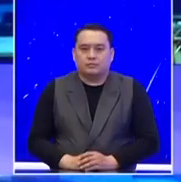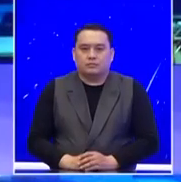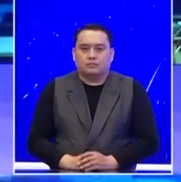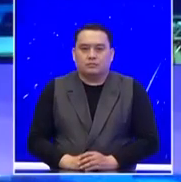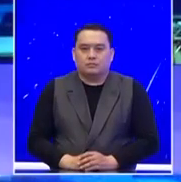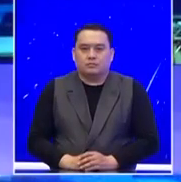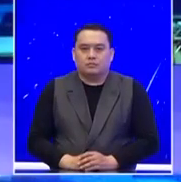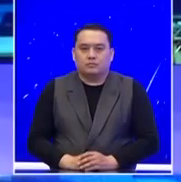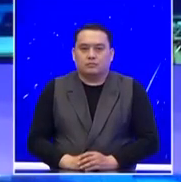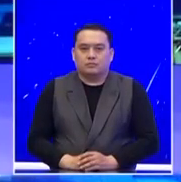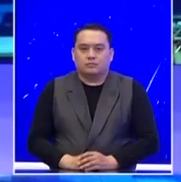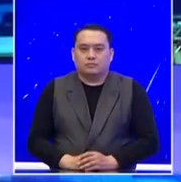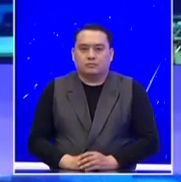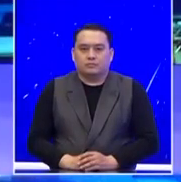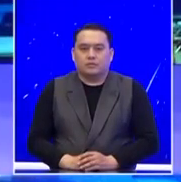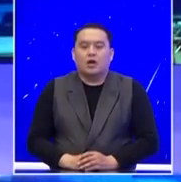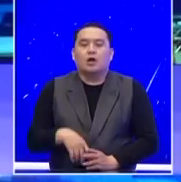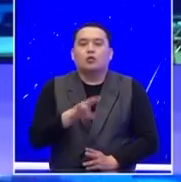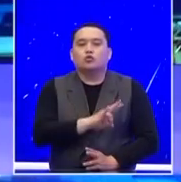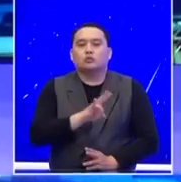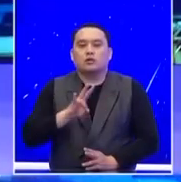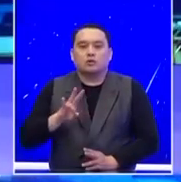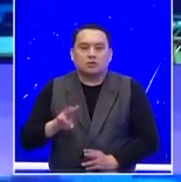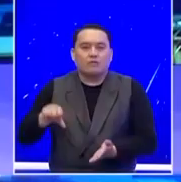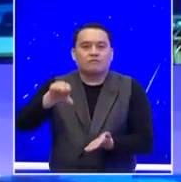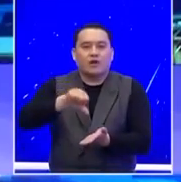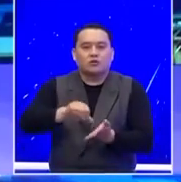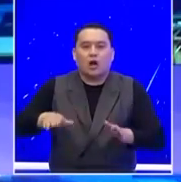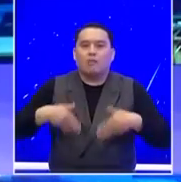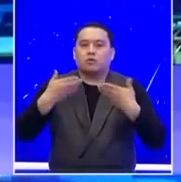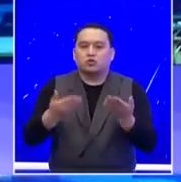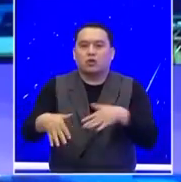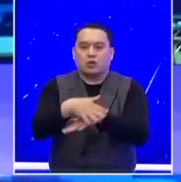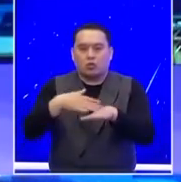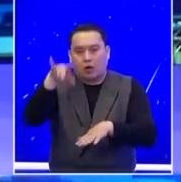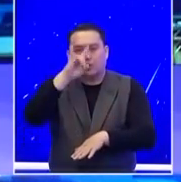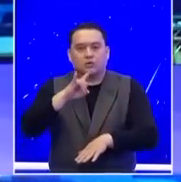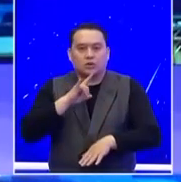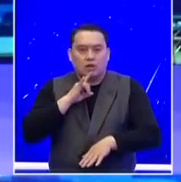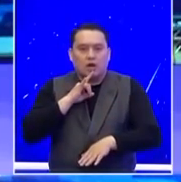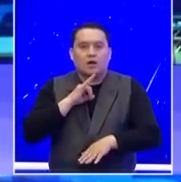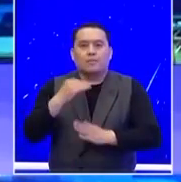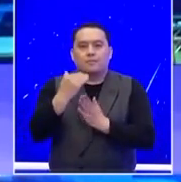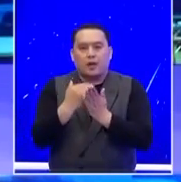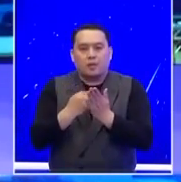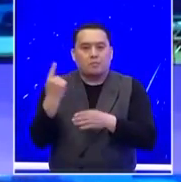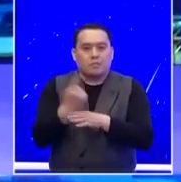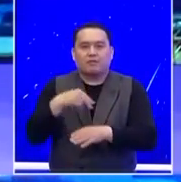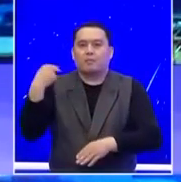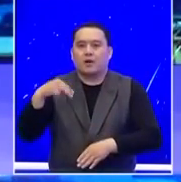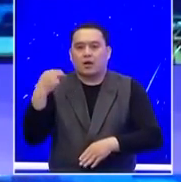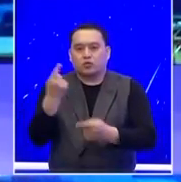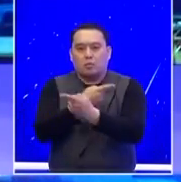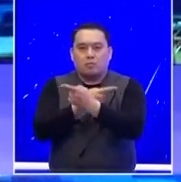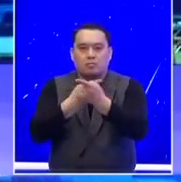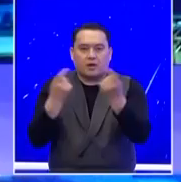Когда мы едины, мы непобедимы. Нурсултан Назарбаев выступил с обращением к народу Казахстана. Статья первого президента опубликована на